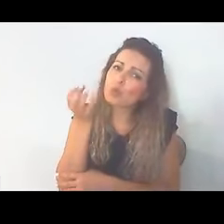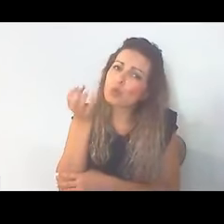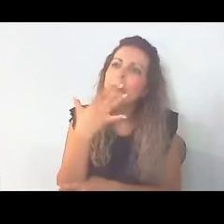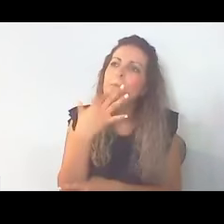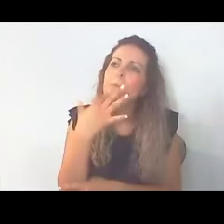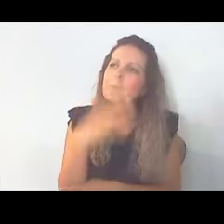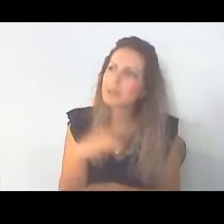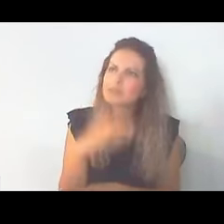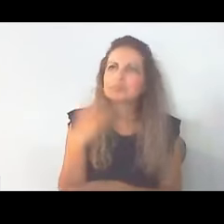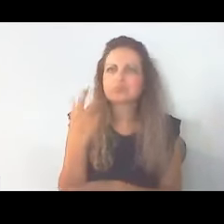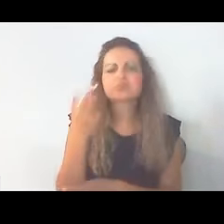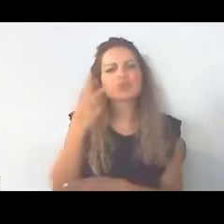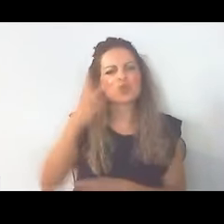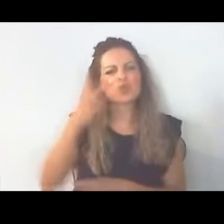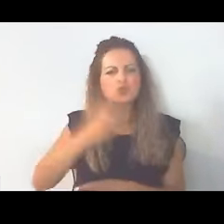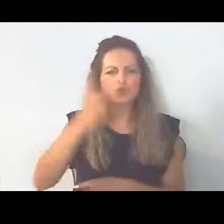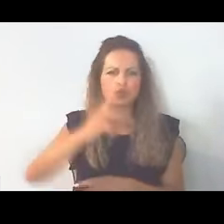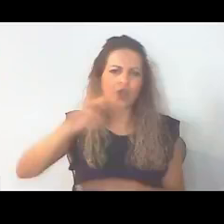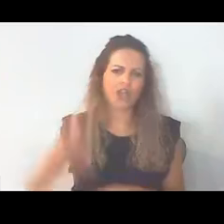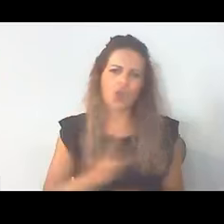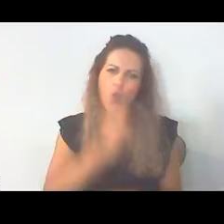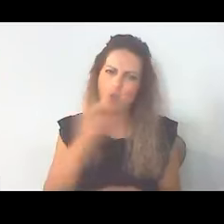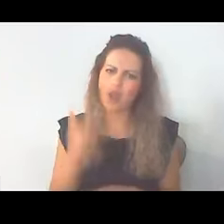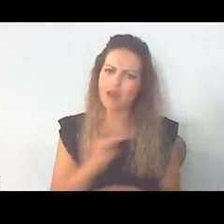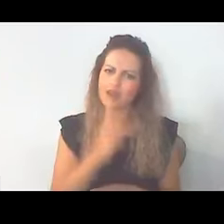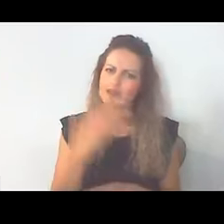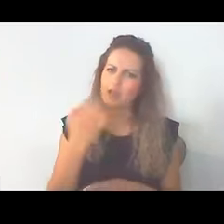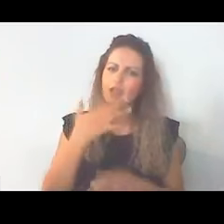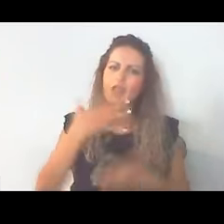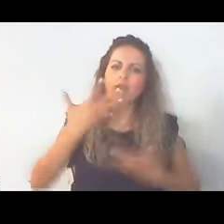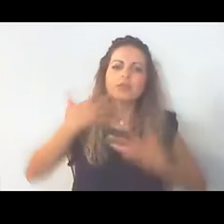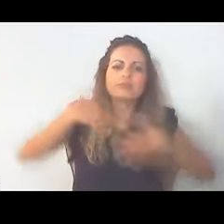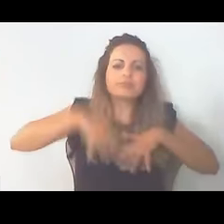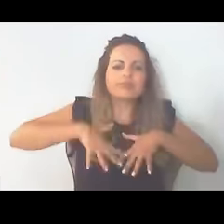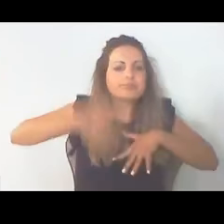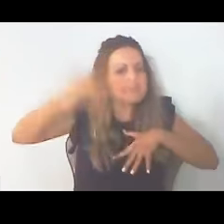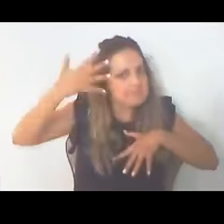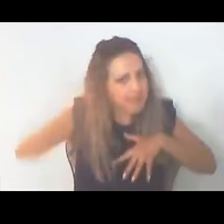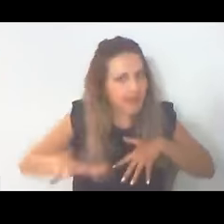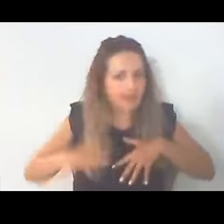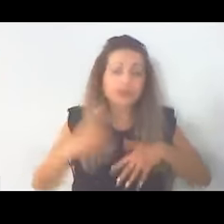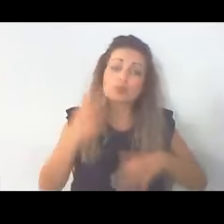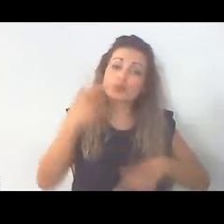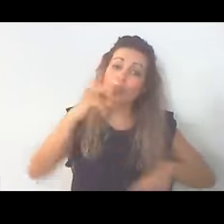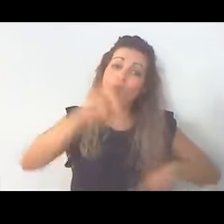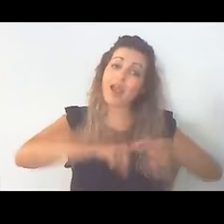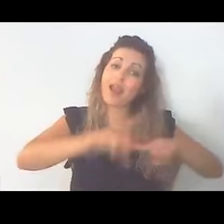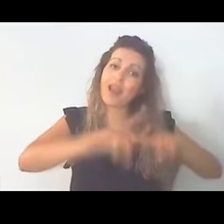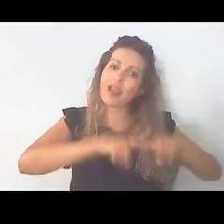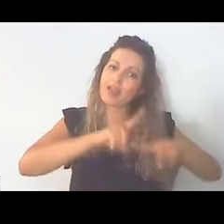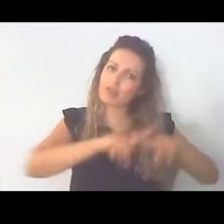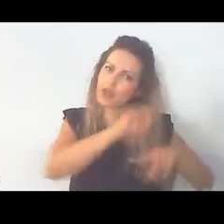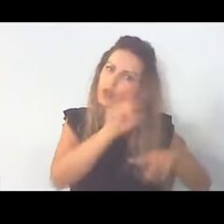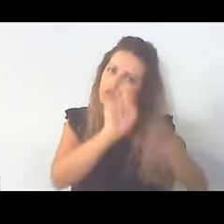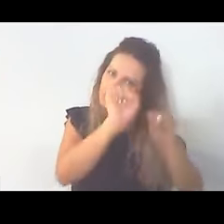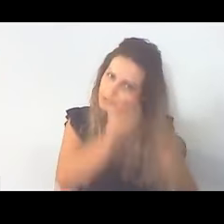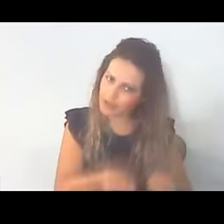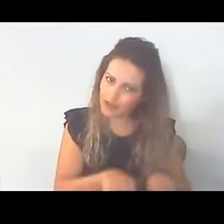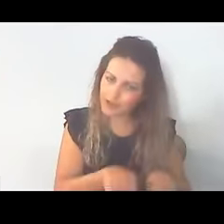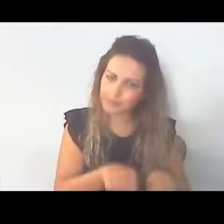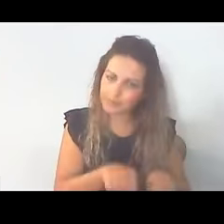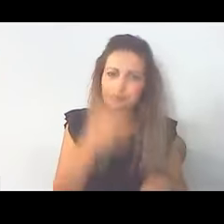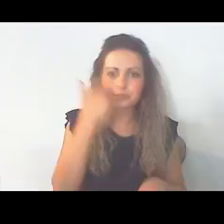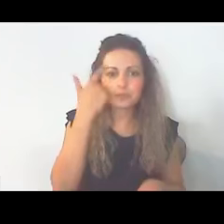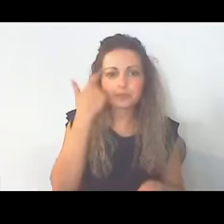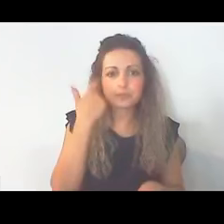τις κοινωνίες, ίσως σε ένα βαθμό αρκετά περισσότερο στην ελληνική, μιλώντας με ευρωπαϊκά δεδομένα. Και είναι